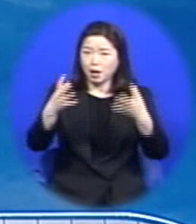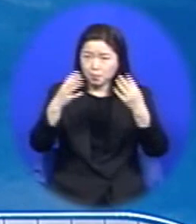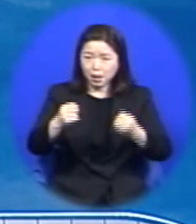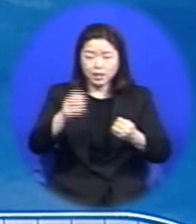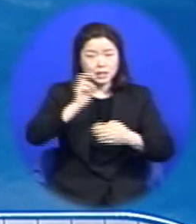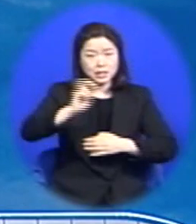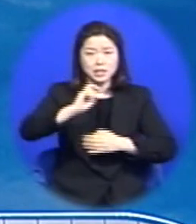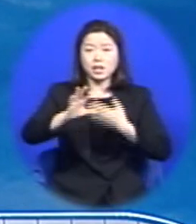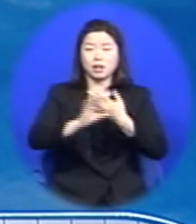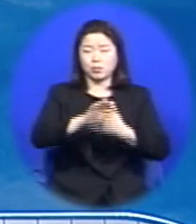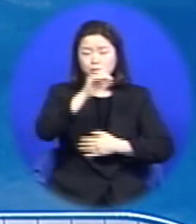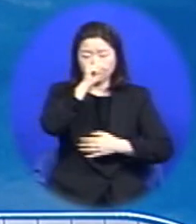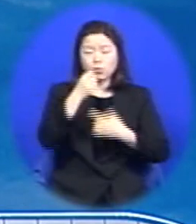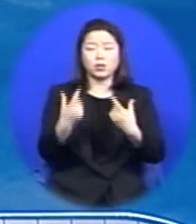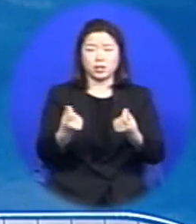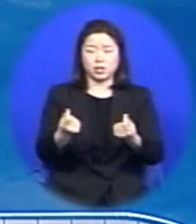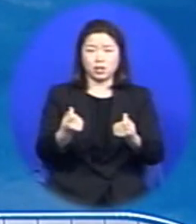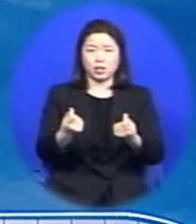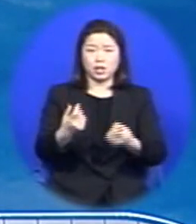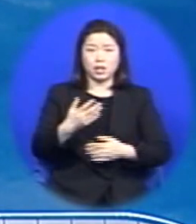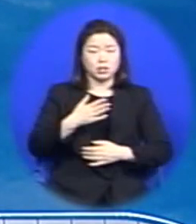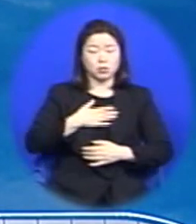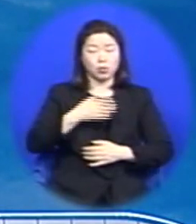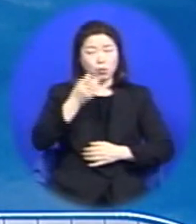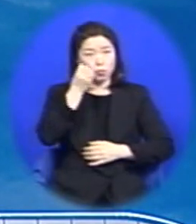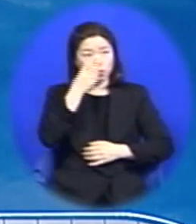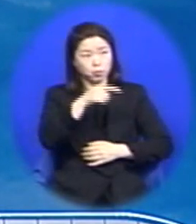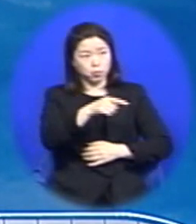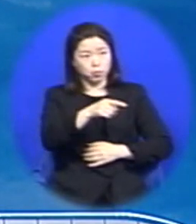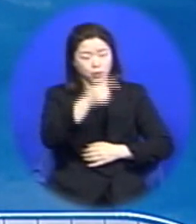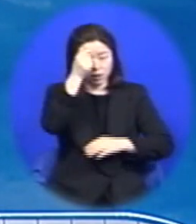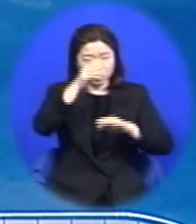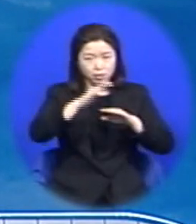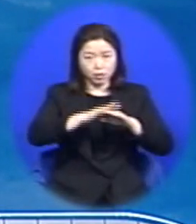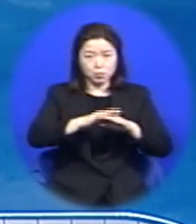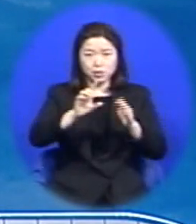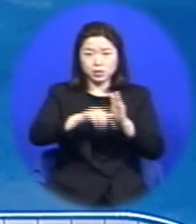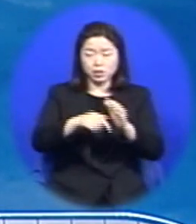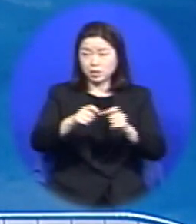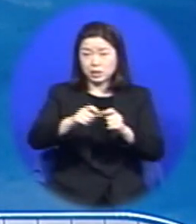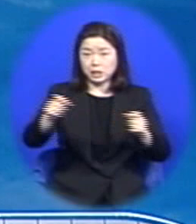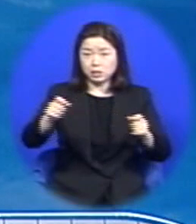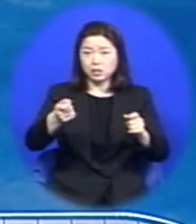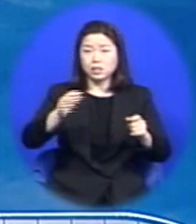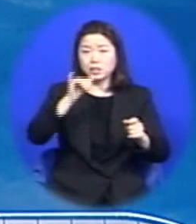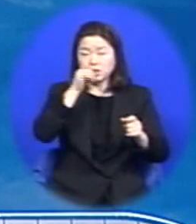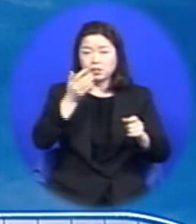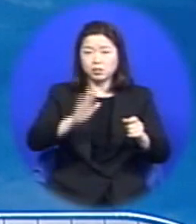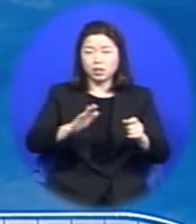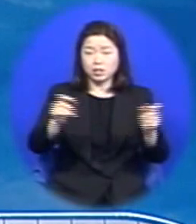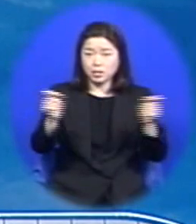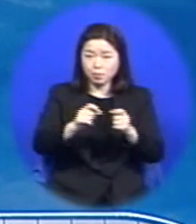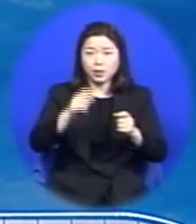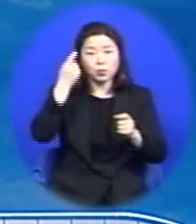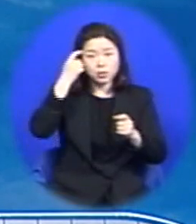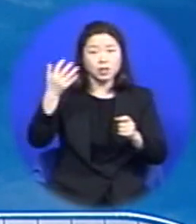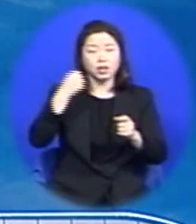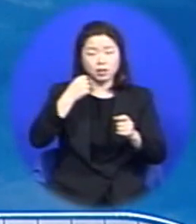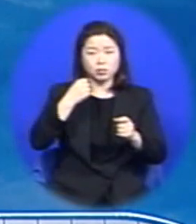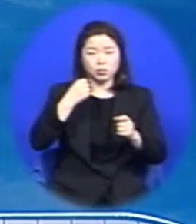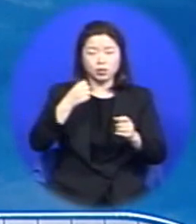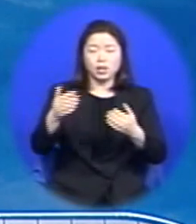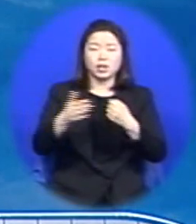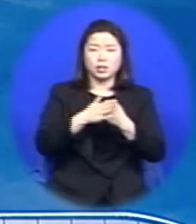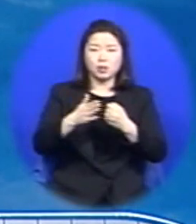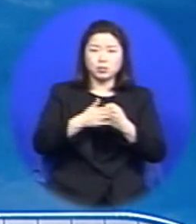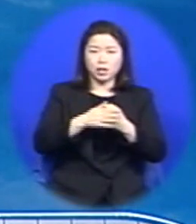찬양하면 좋겠어요. 제가 신기하더라고요. 예배 시간이 길어졌는데 그게 짧다니까. 그래서 기획위원회 때